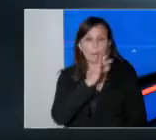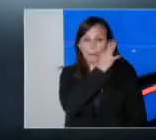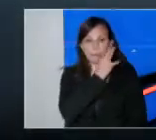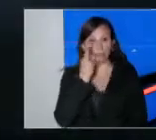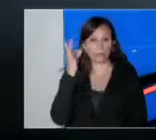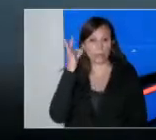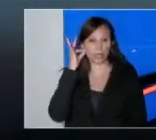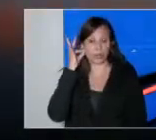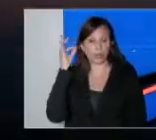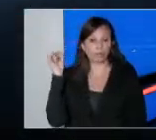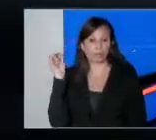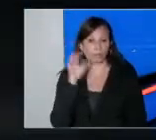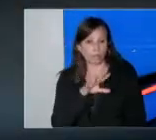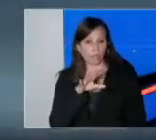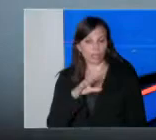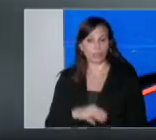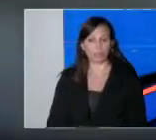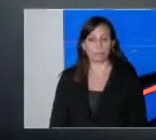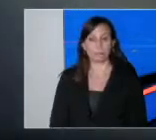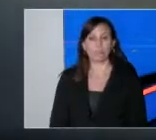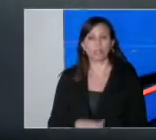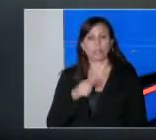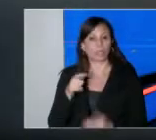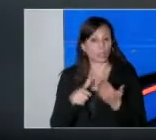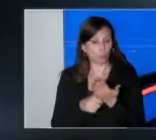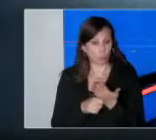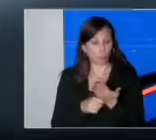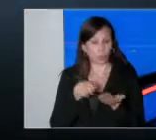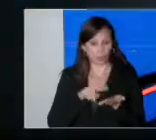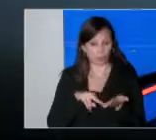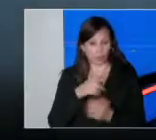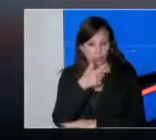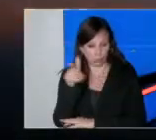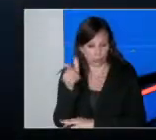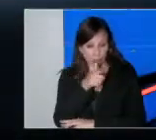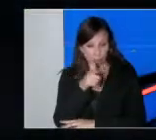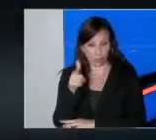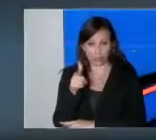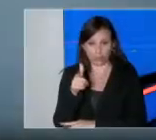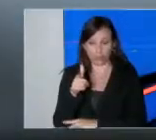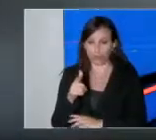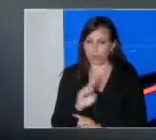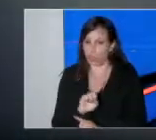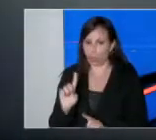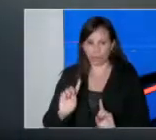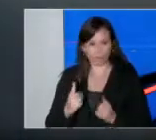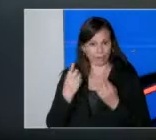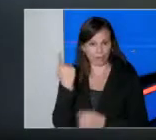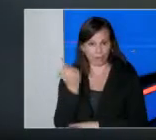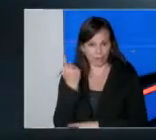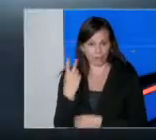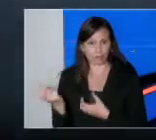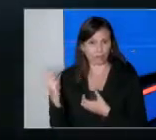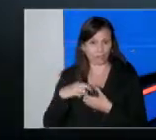הבדואית בנגב, כך על פי הערכות. הנה התמונות של האוטובוס, אתם רואים אותו, כן, זה ממש לא המקרה היחיד, זה